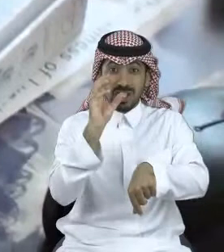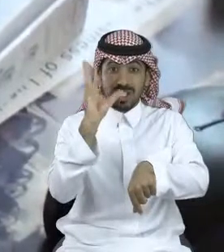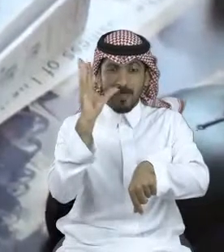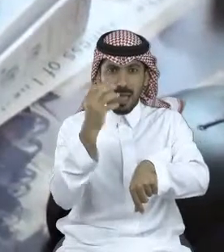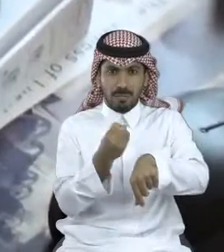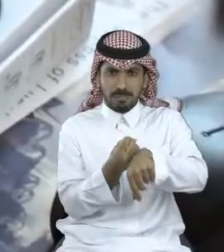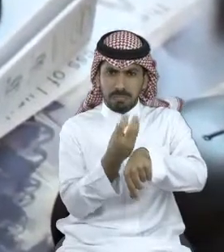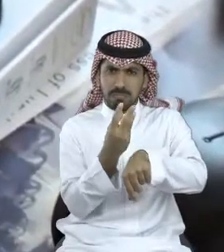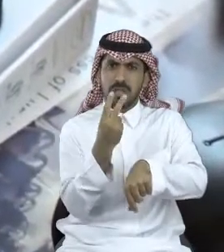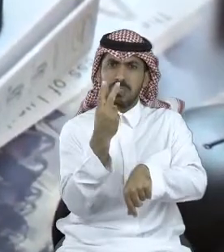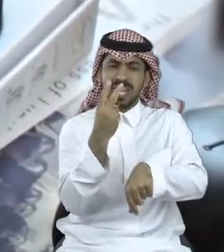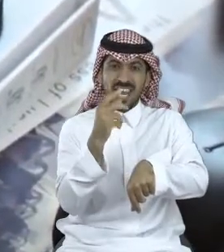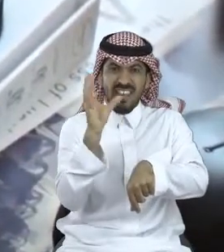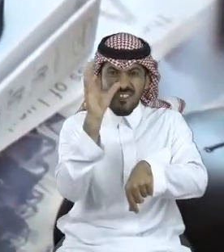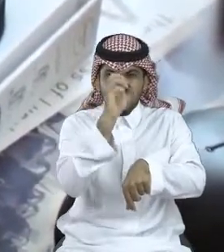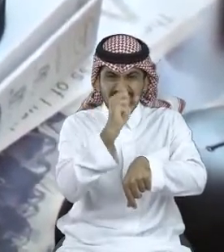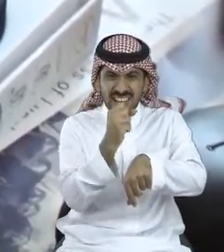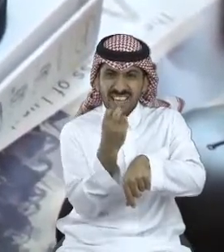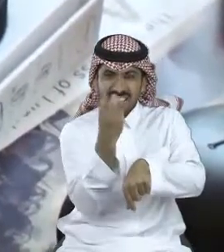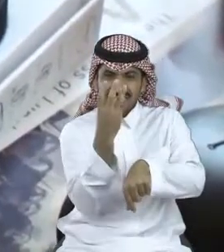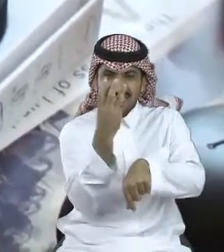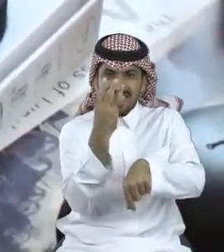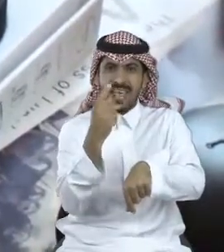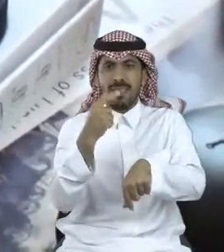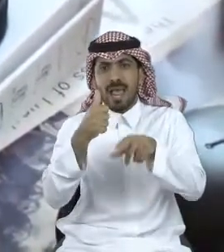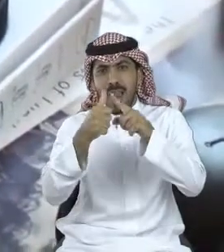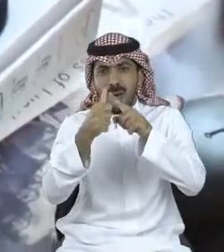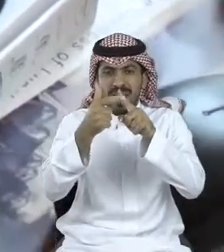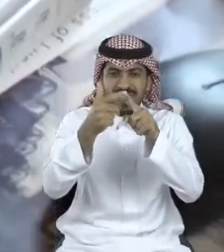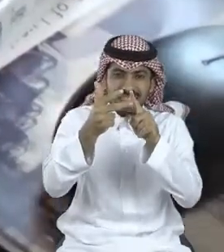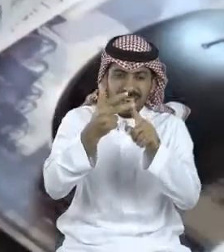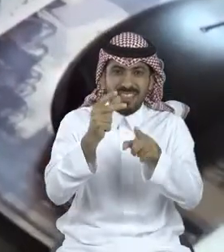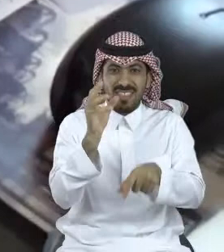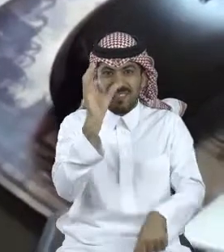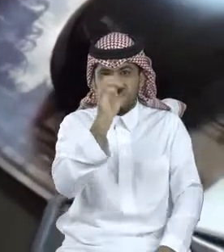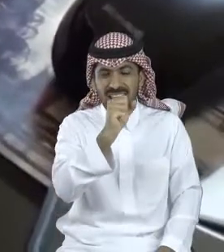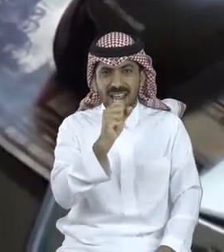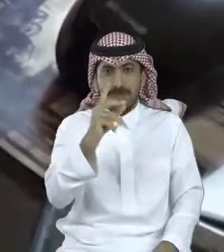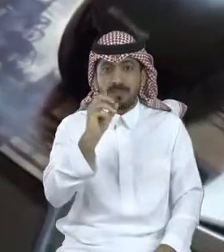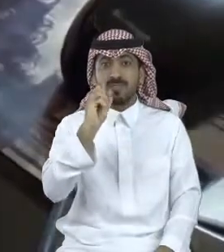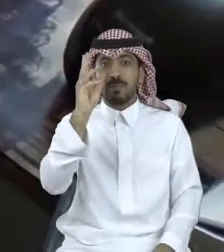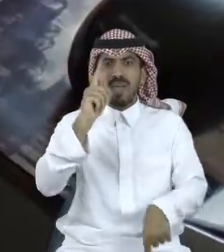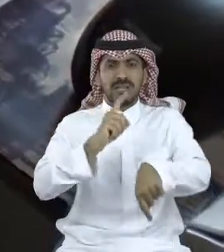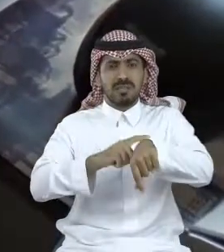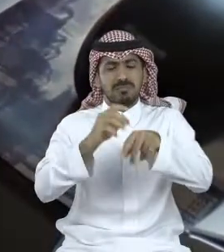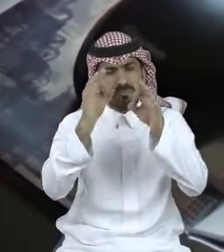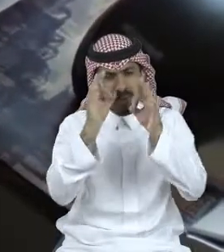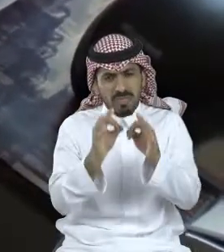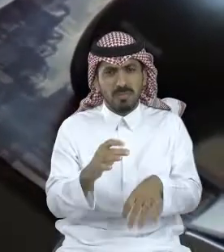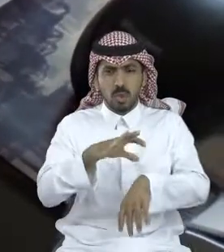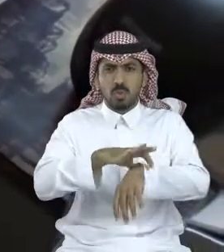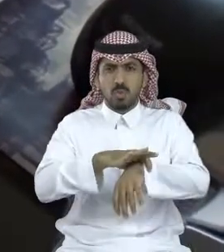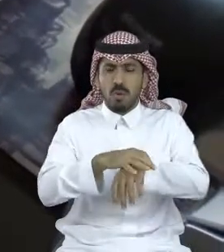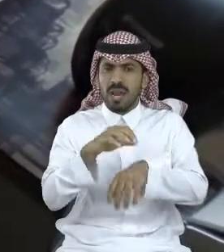الليل يصير يعطيك النقطة الاولى والاخيرة مع بعض، بعدين النقطة الوسطى، هذا نمط الليل. الفرق بين نمط الليل ونمط الصباح انه نفس الساعة الخصائص او